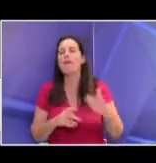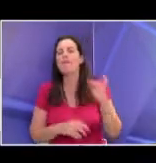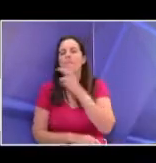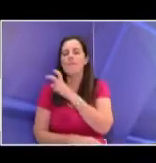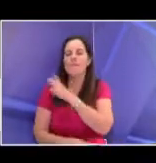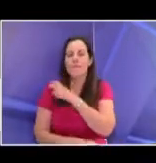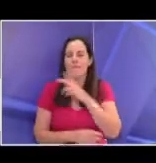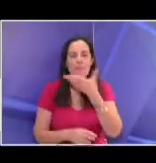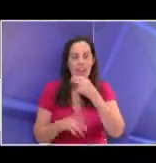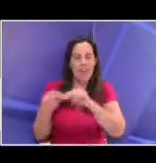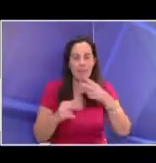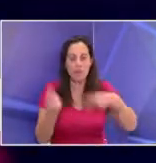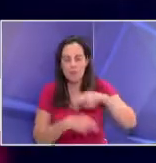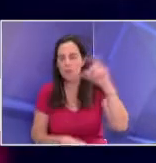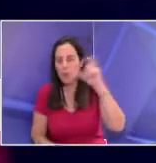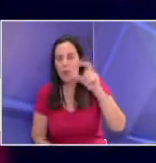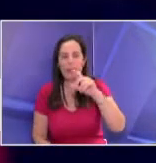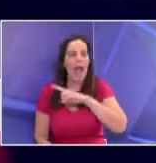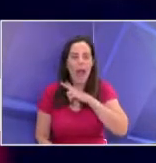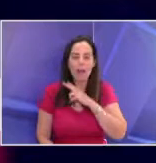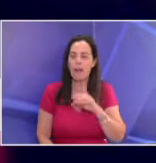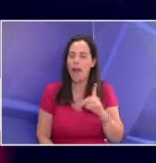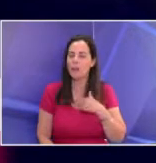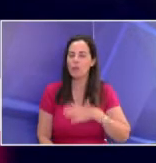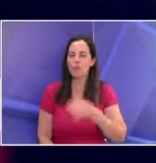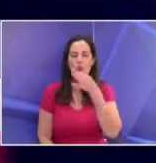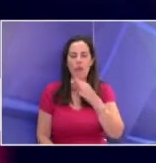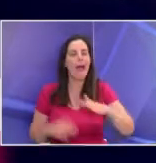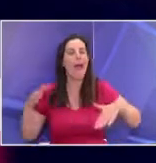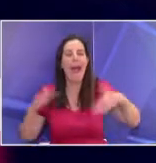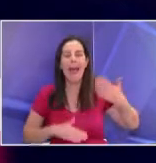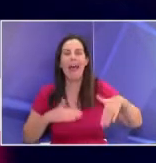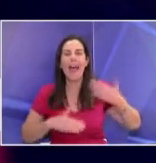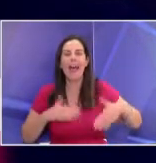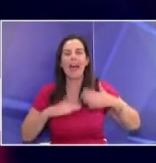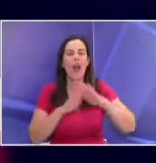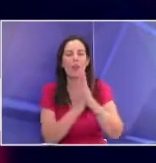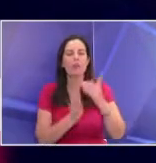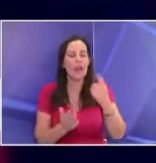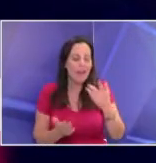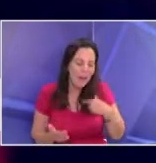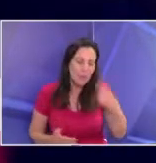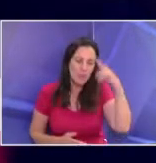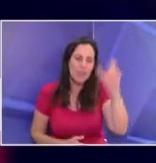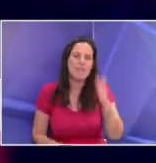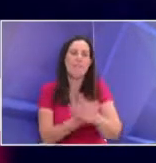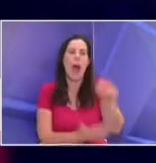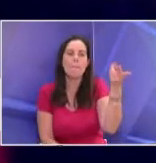מסתובב ברחובות לונדון או טורקיה, לא יודעים מה קורה. אני רוצה לשאול, אחרי everything was said and done, אנחנו יודעים שהאיש